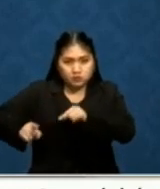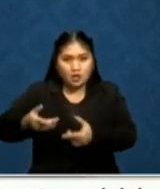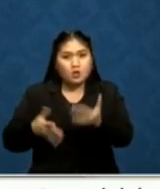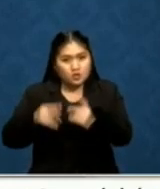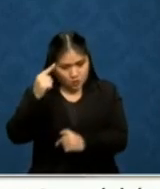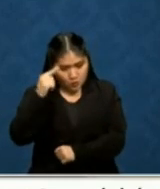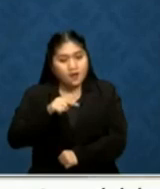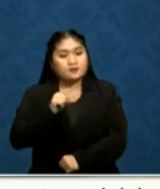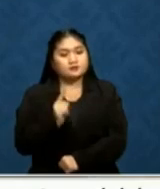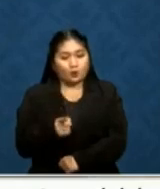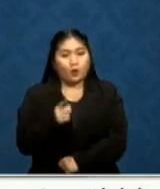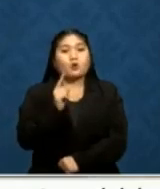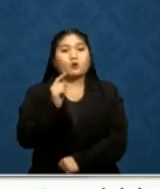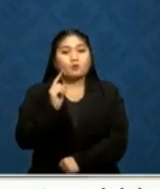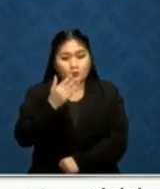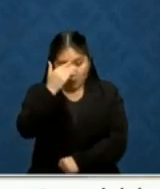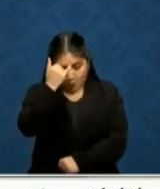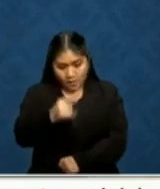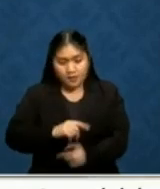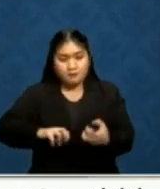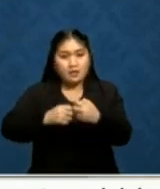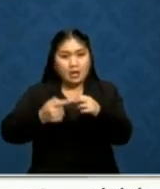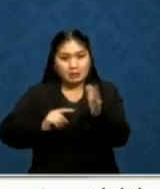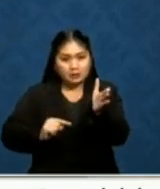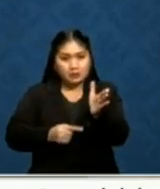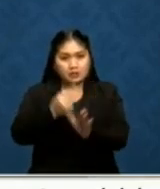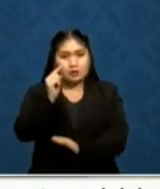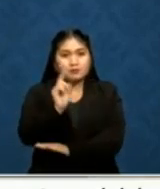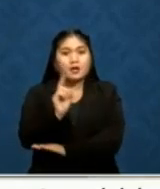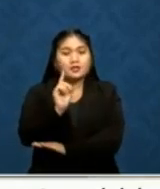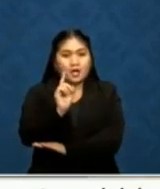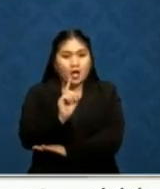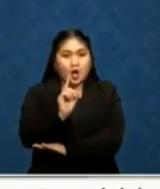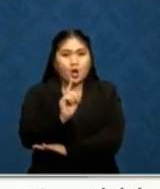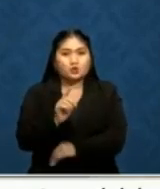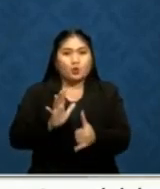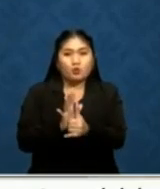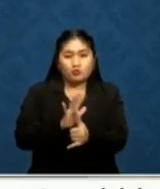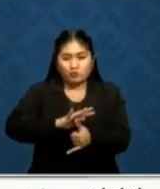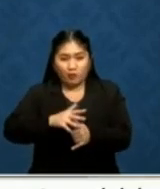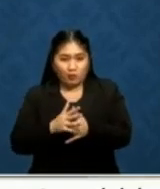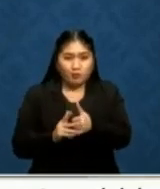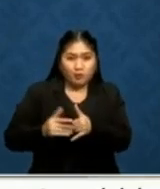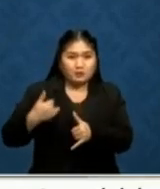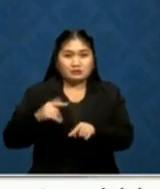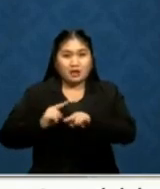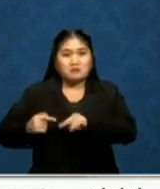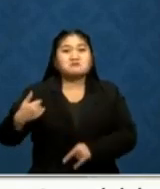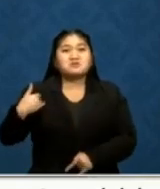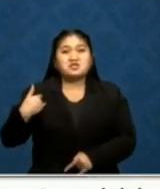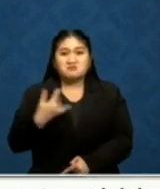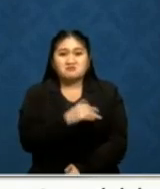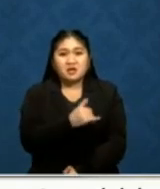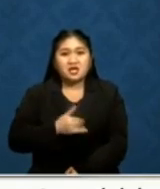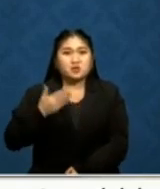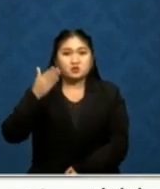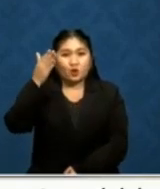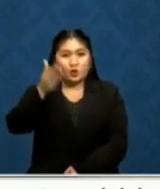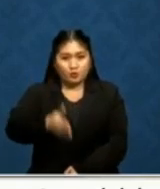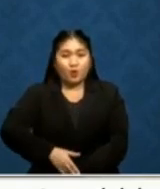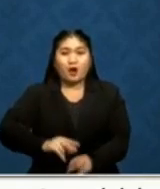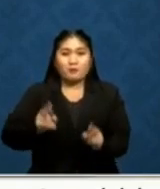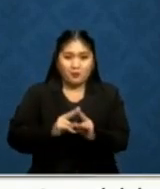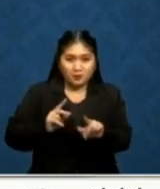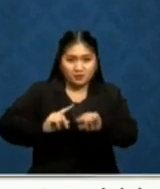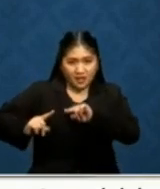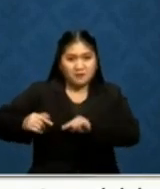ะคะซึ่งปัญหานี้จุดเริ่มต้นเป็นจุดเริ่มต้นของการล่วงละเมิดทางเพศและมีแนวโน้มนำไปสู่การกระทำชำเ